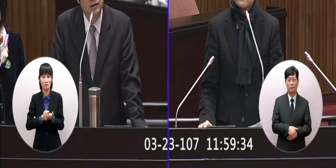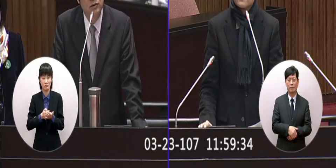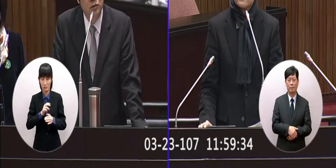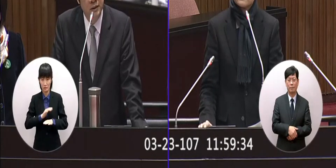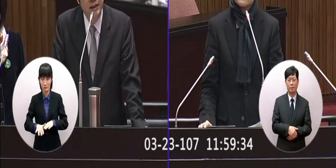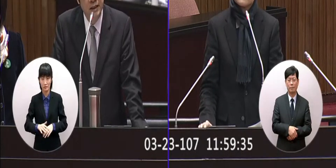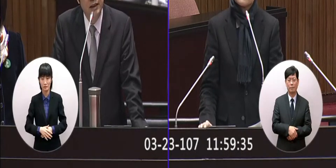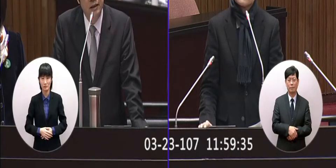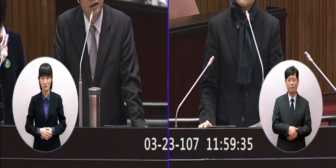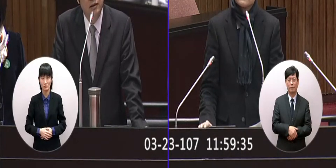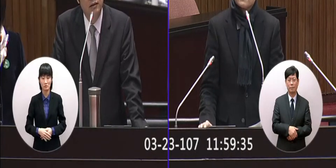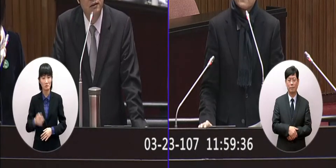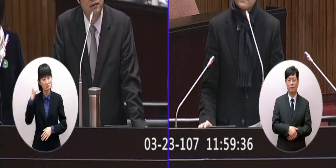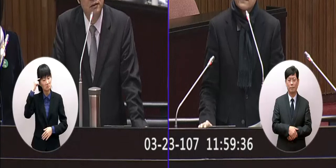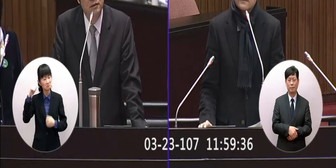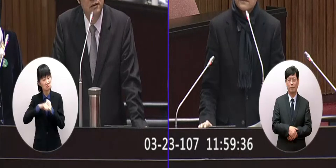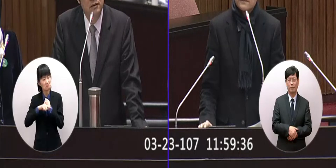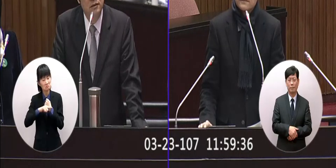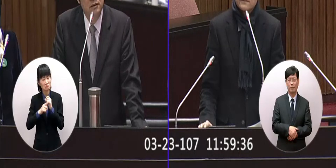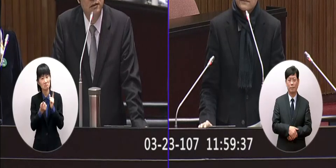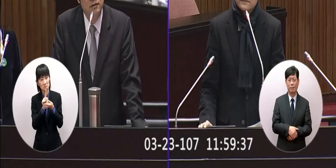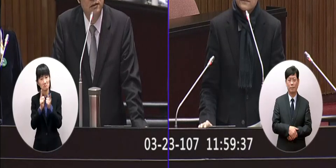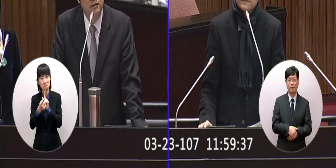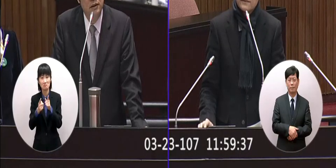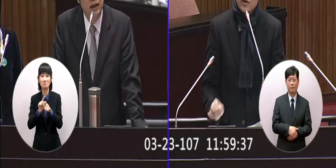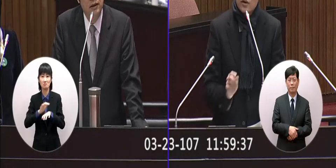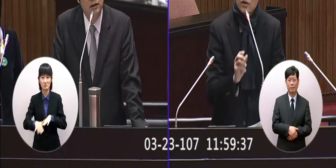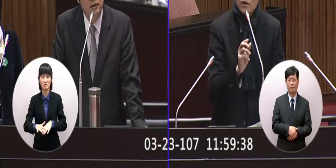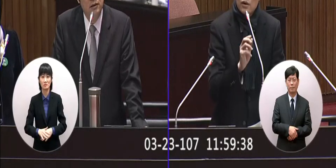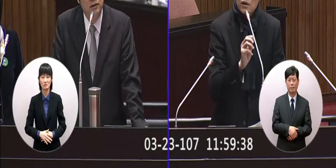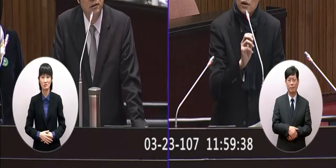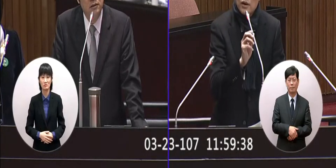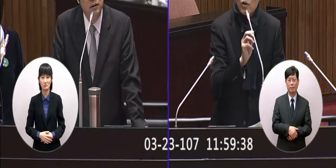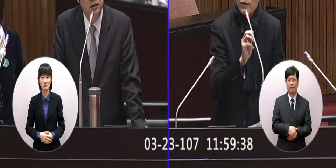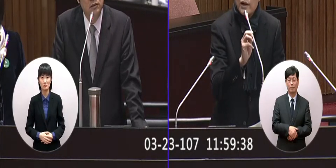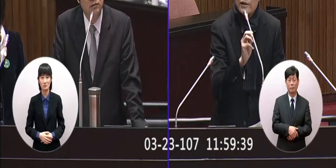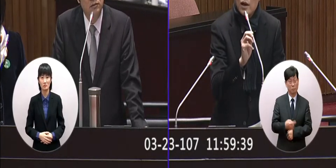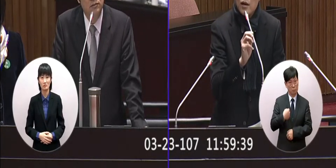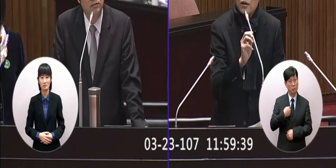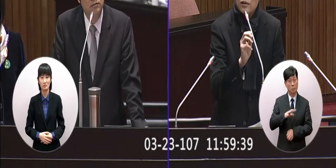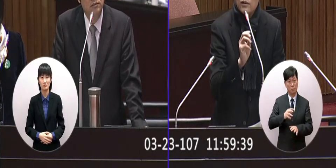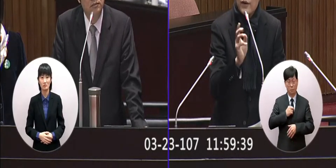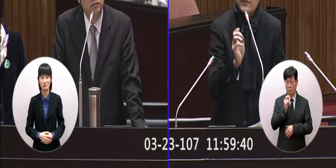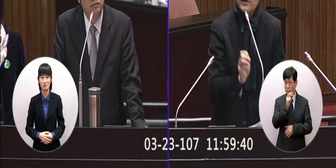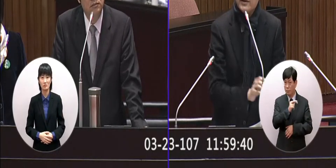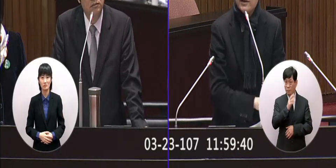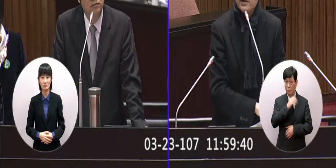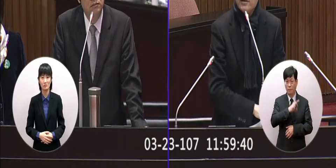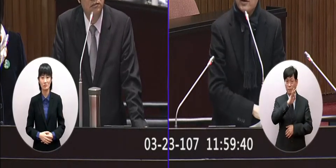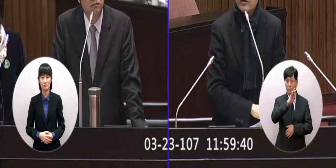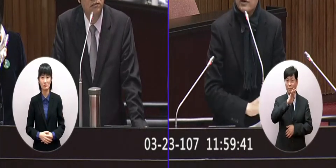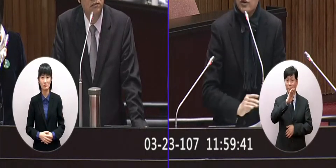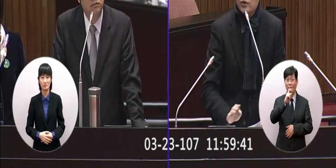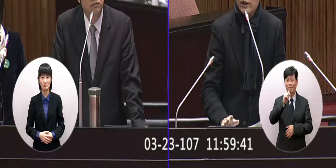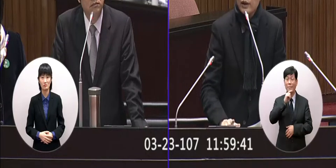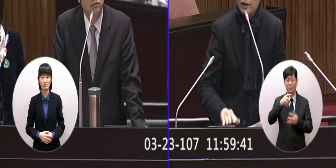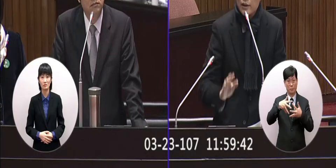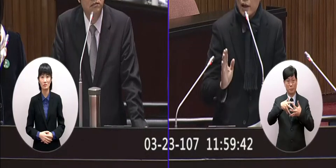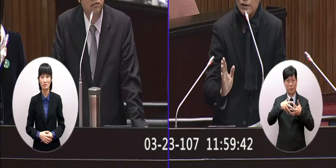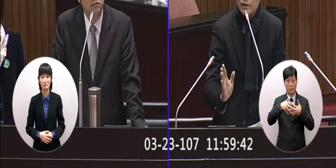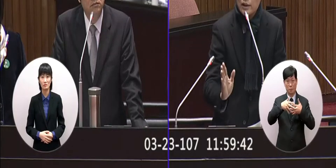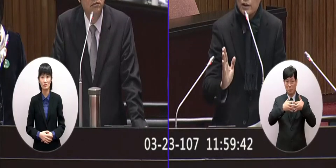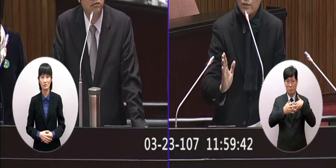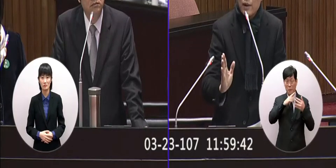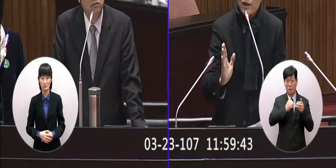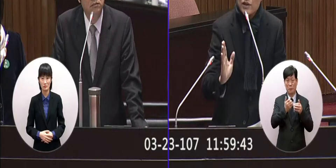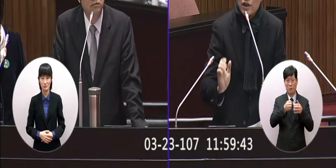会妥善因应了哈。 哎呀，那我们看到 FED 美国联准会，